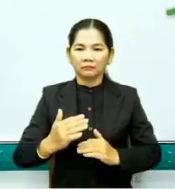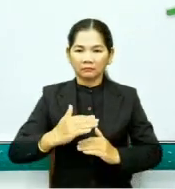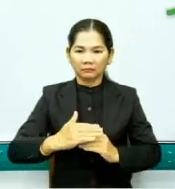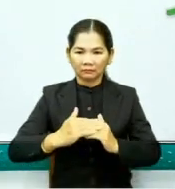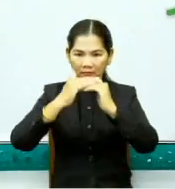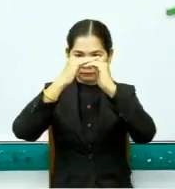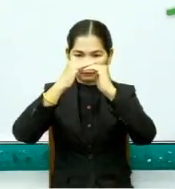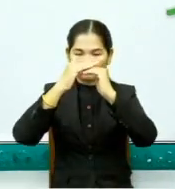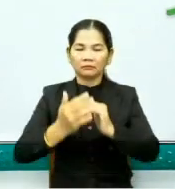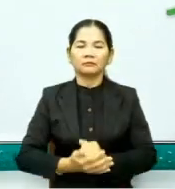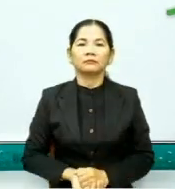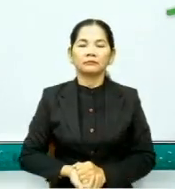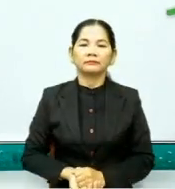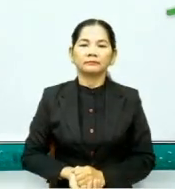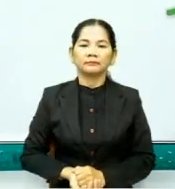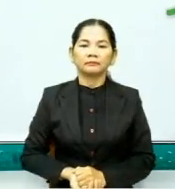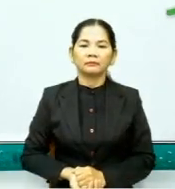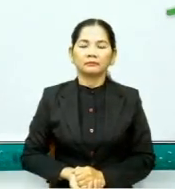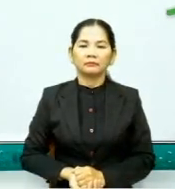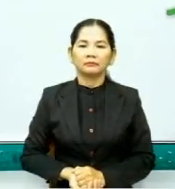lớp cầm pô